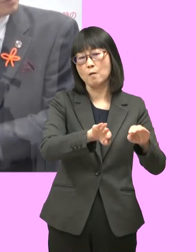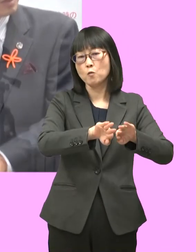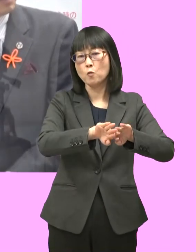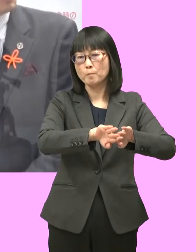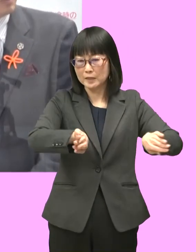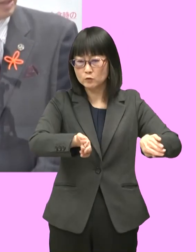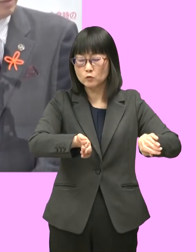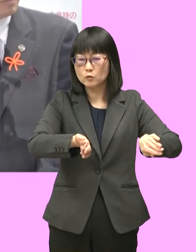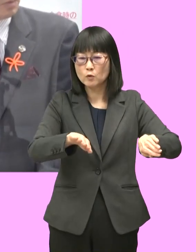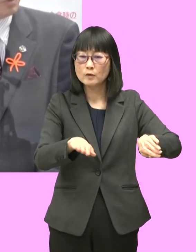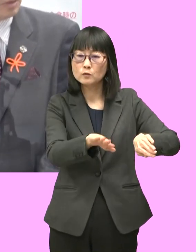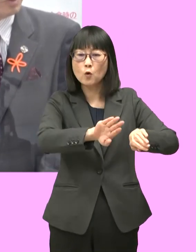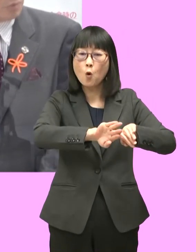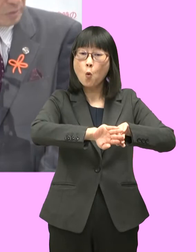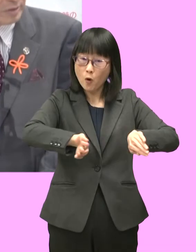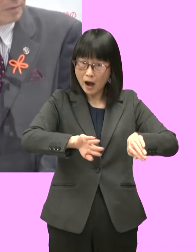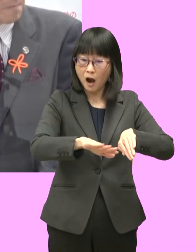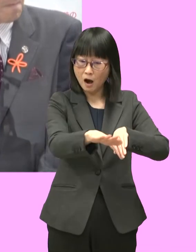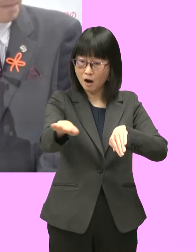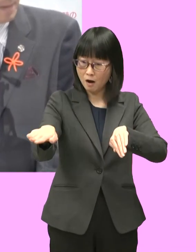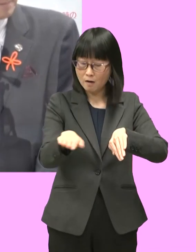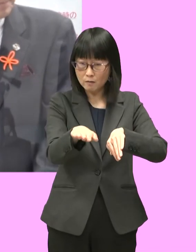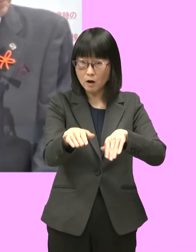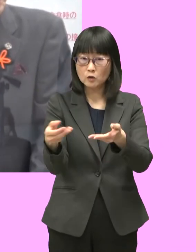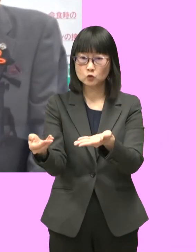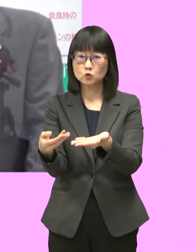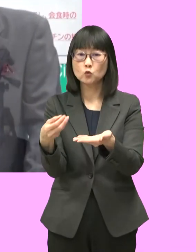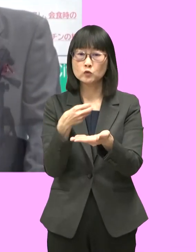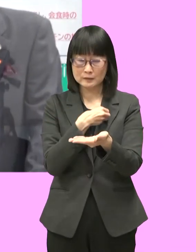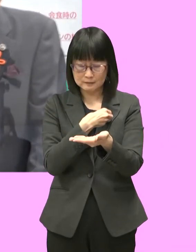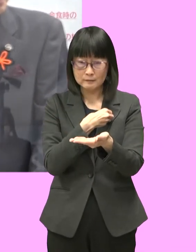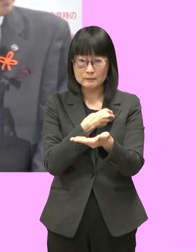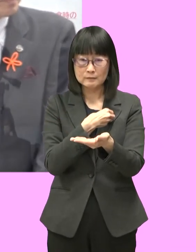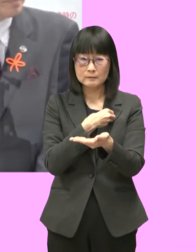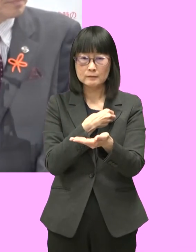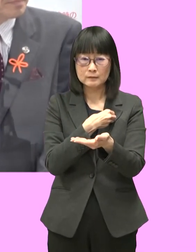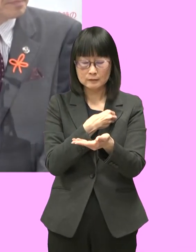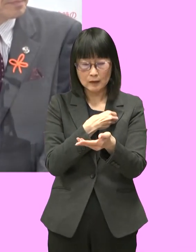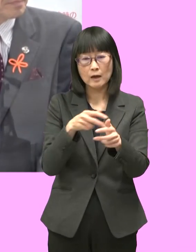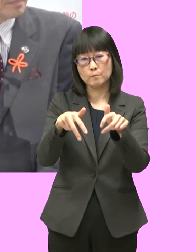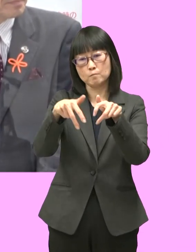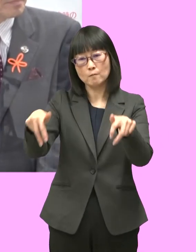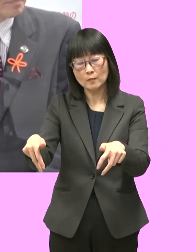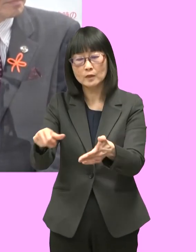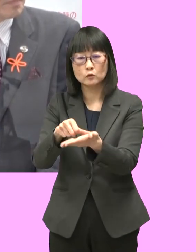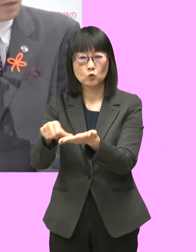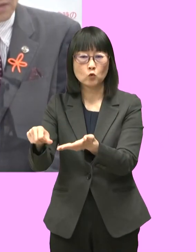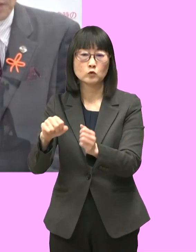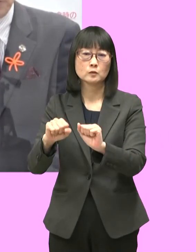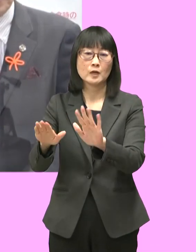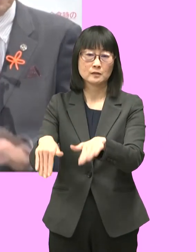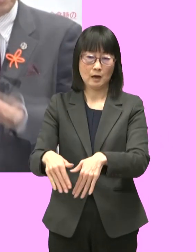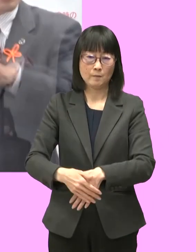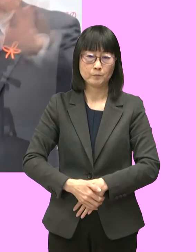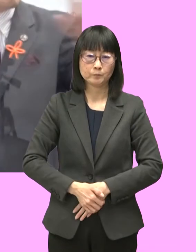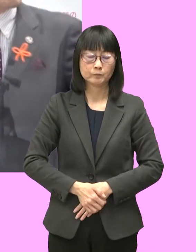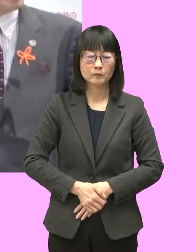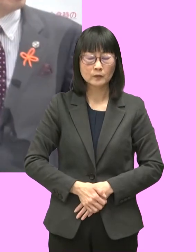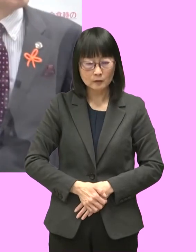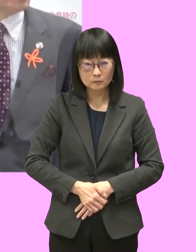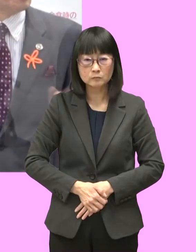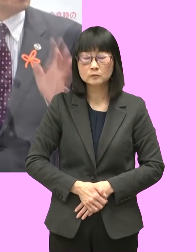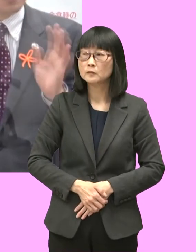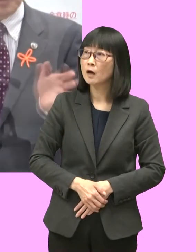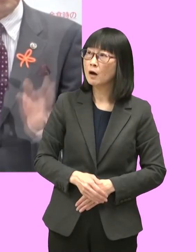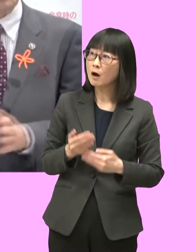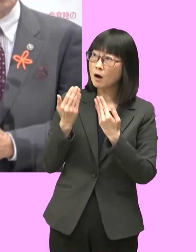員などで今回構成をしております。 じゃあどこか特定の課に集まってるとかそういうわけではない。 ああ、いや、できる限り幅広くやら